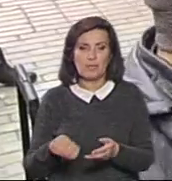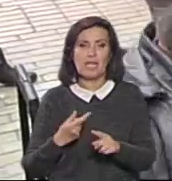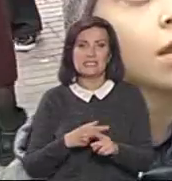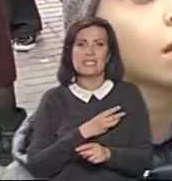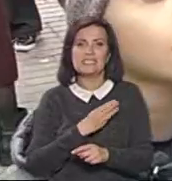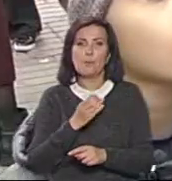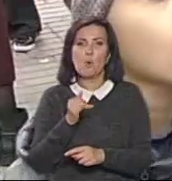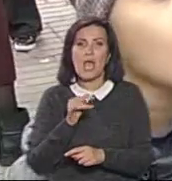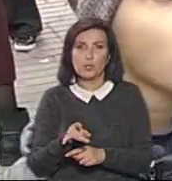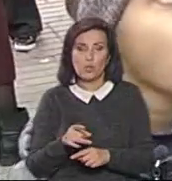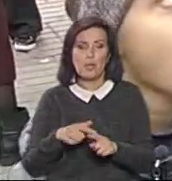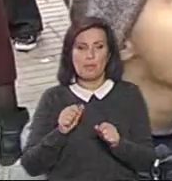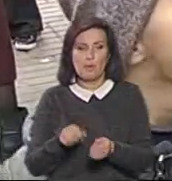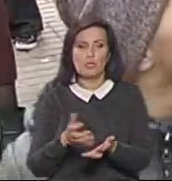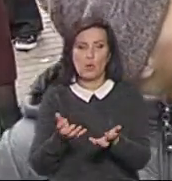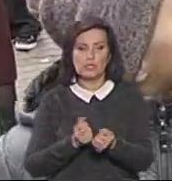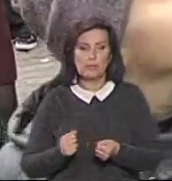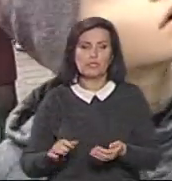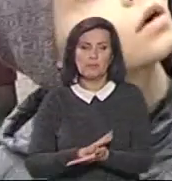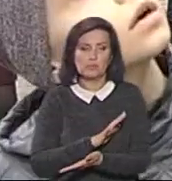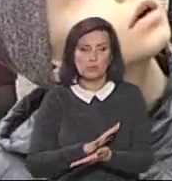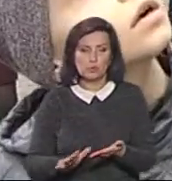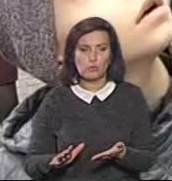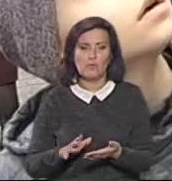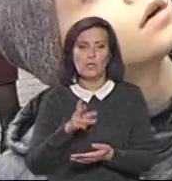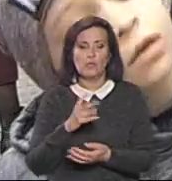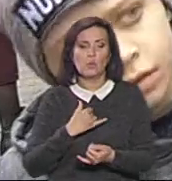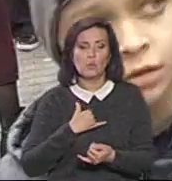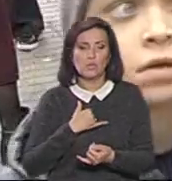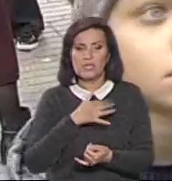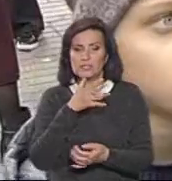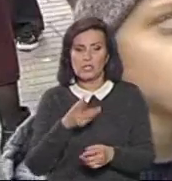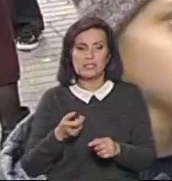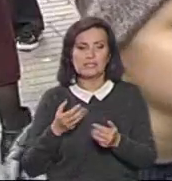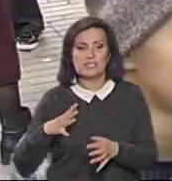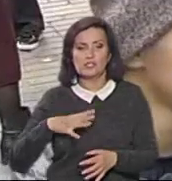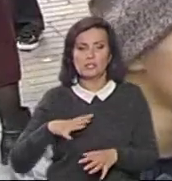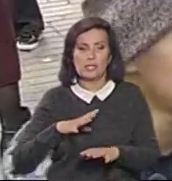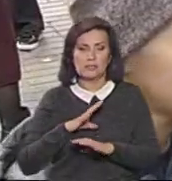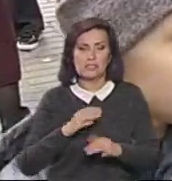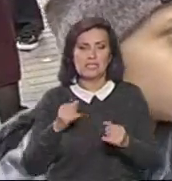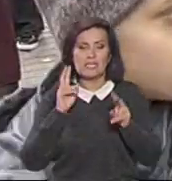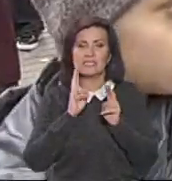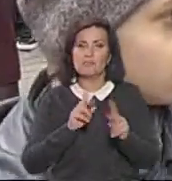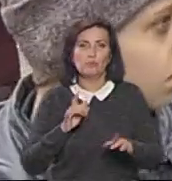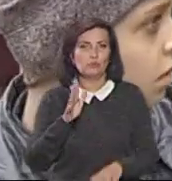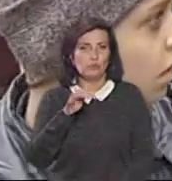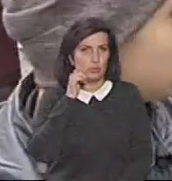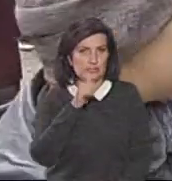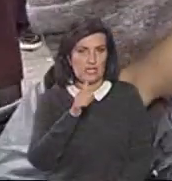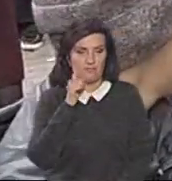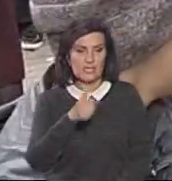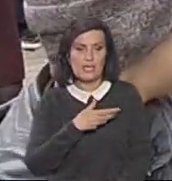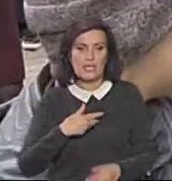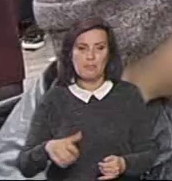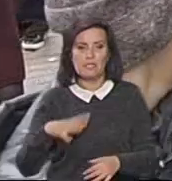стимулятор цей. Ми могли його отримати безкоштовно. Ну, у нас часу стільки чекати не було. Зараз невідомо, що буде завтра. І